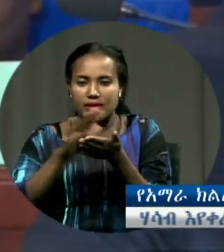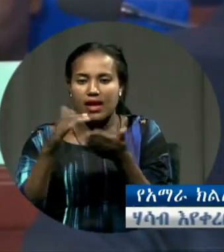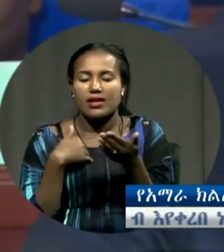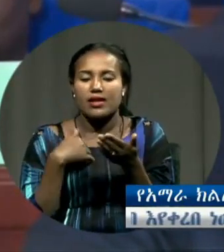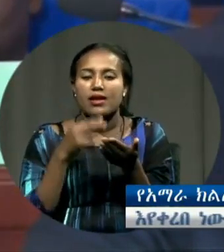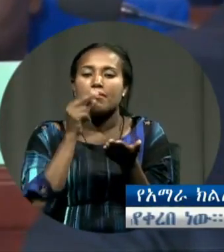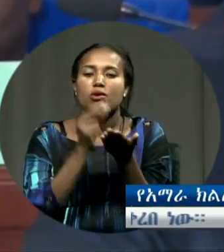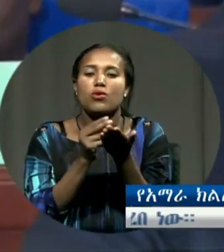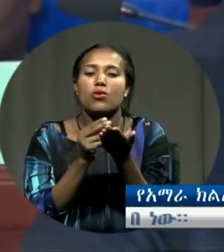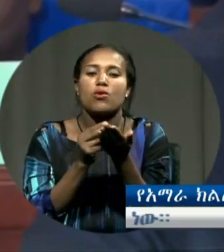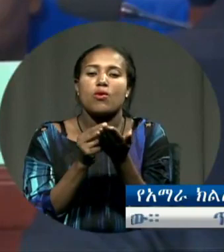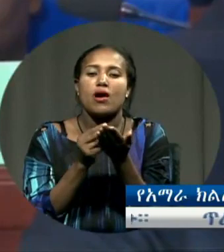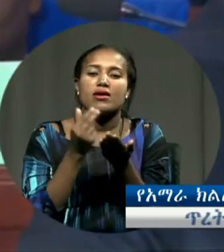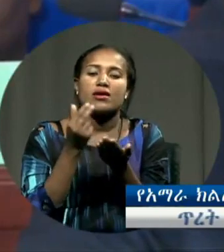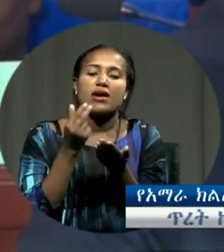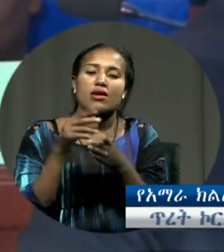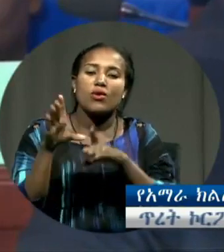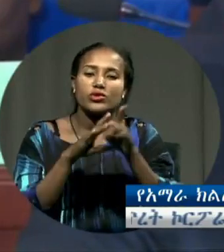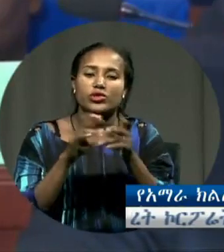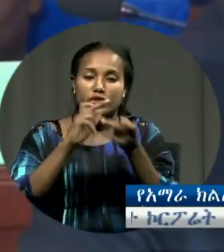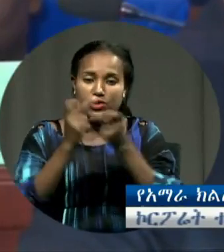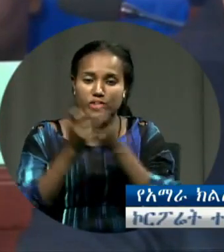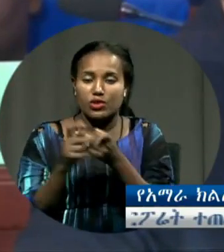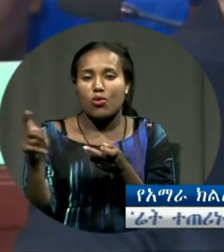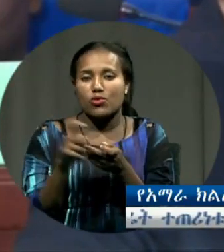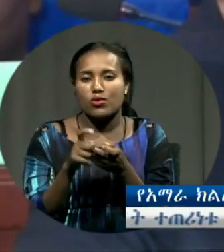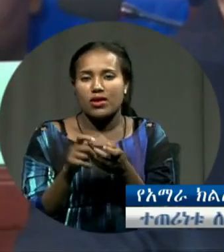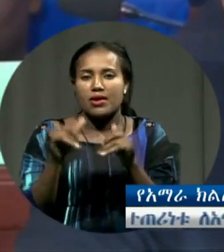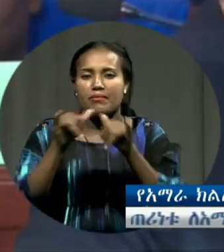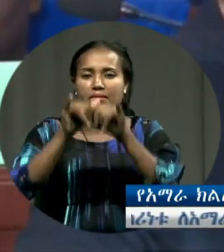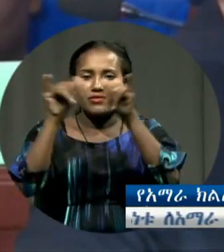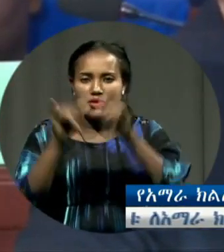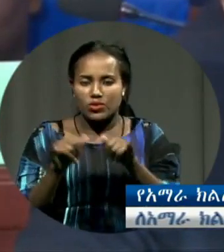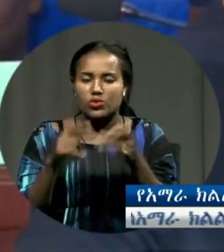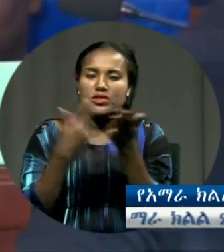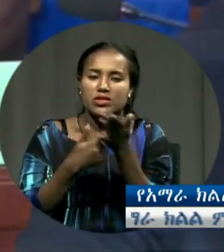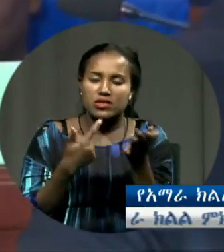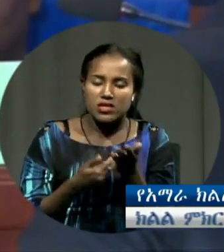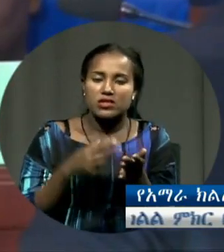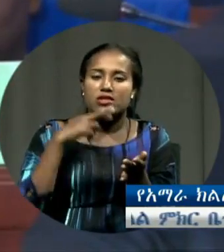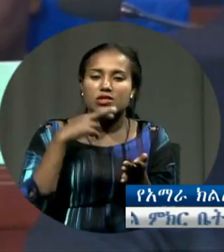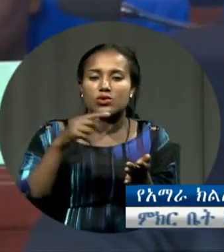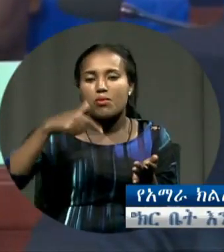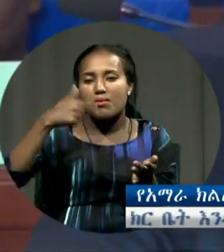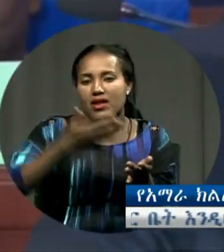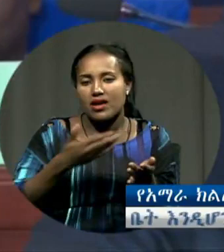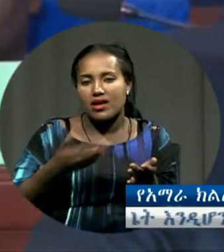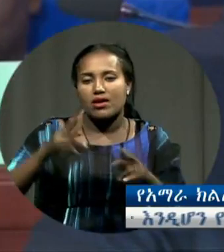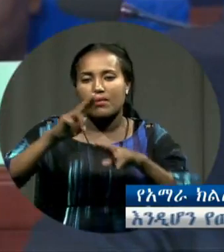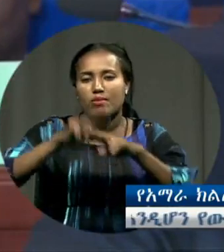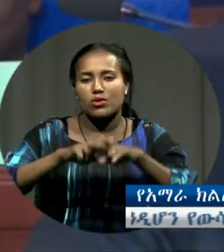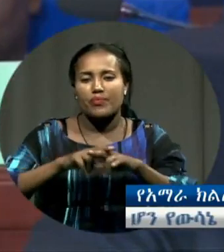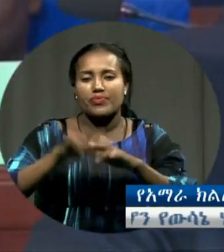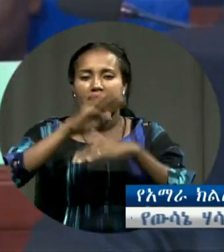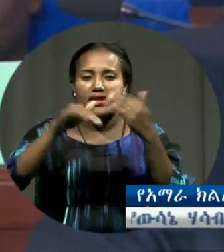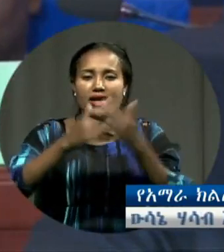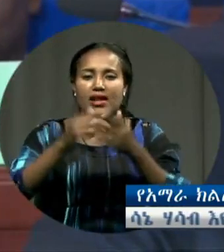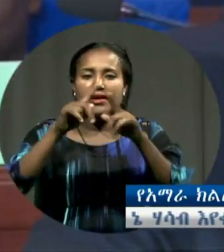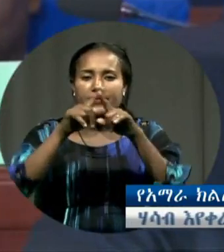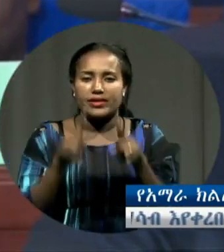የበጎ አድራጎት ድርጅት ስለመሆኑ እንትኖቹ መስፈርቶቹ እነዚህ ናቸው የሚል ተቀምጦ፣ አጠቃላይ